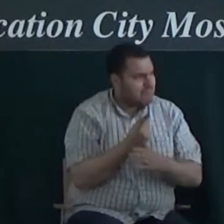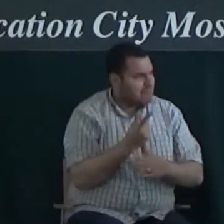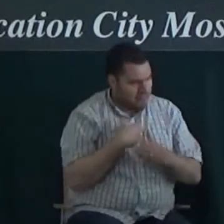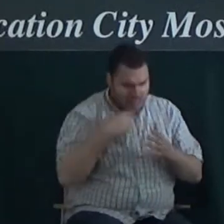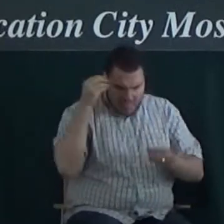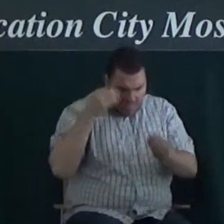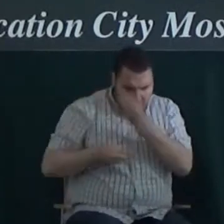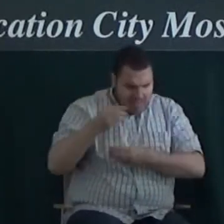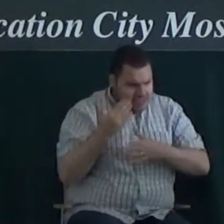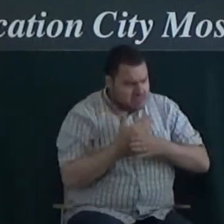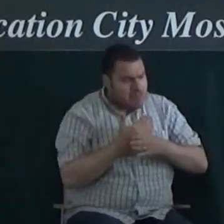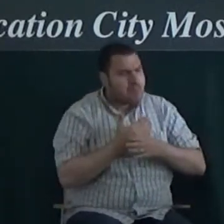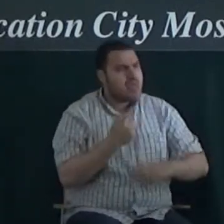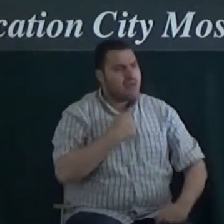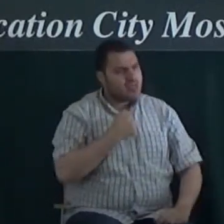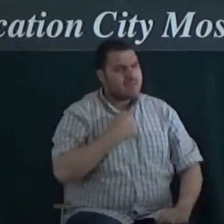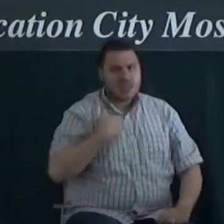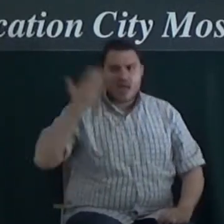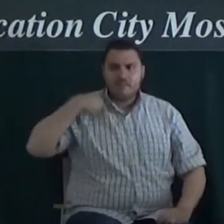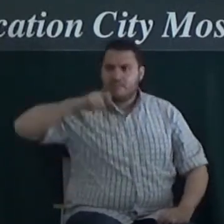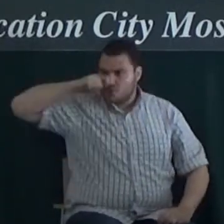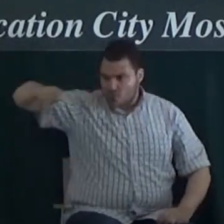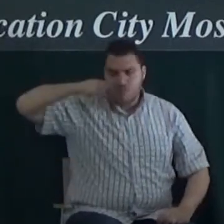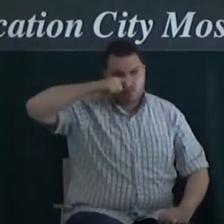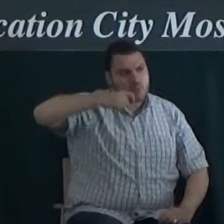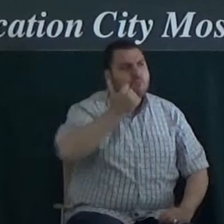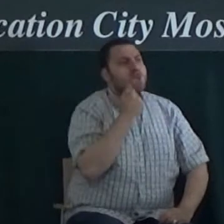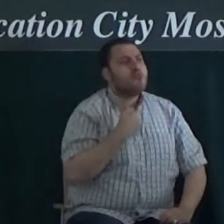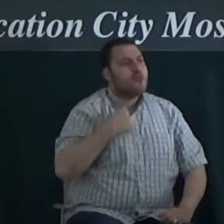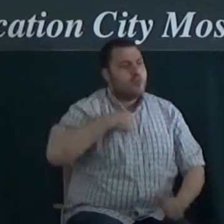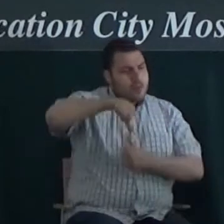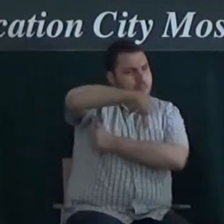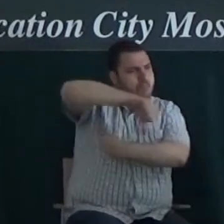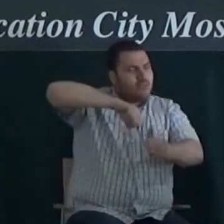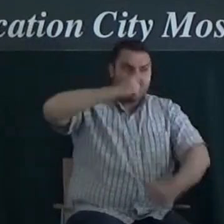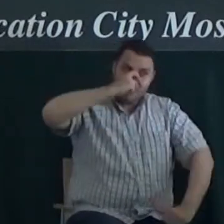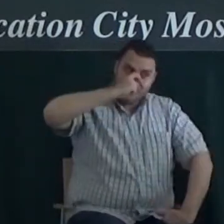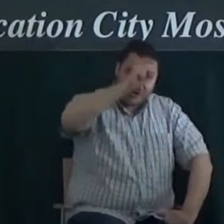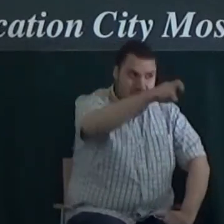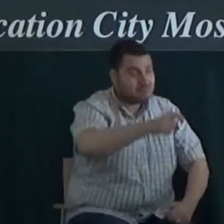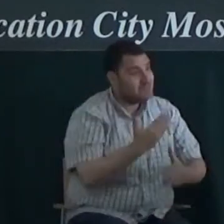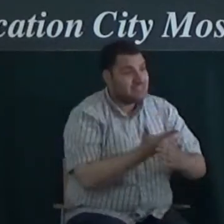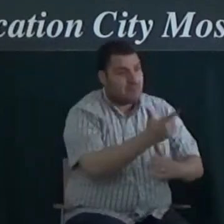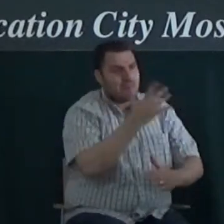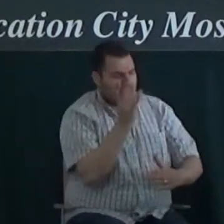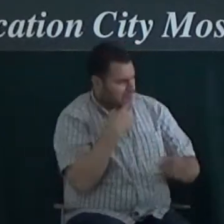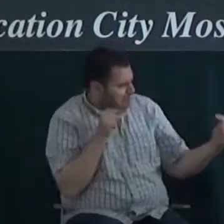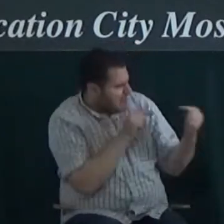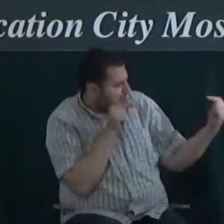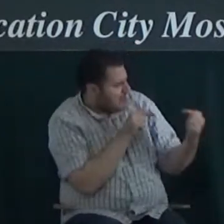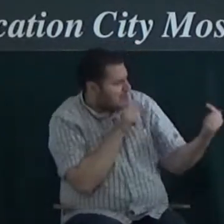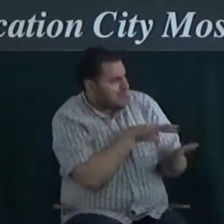قد أصابه من الغم والحزن ما لا يدري سببه، أو ربما تقع مشاكل بينه وبين زوجته أو